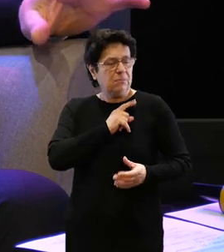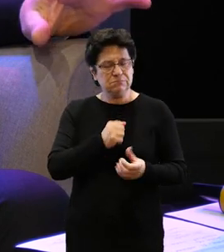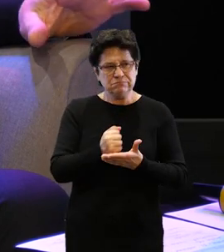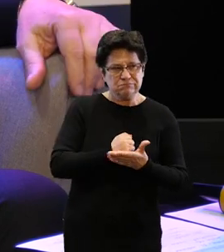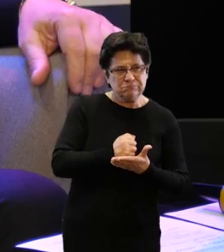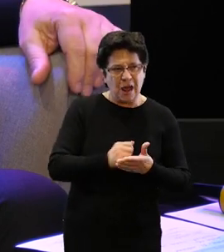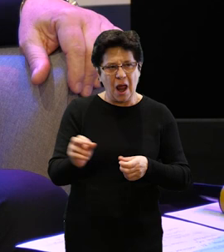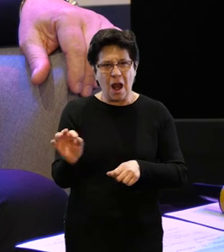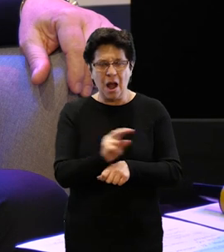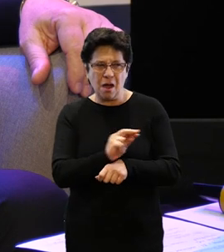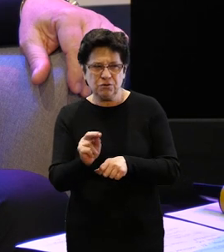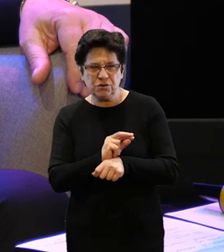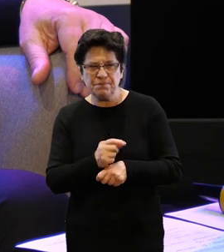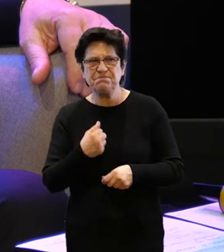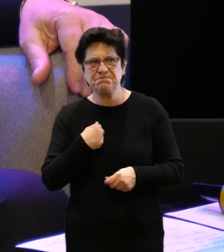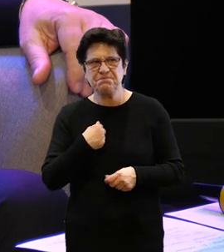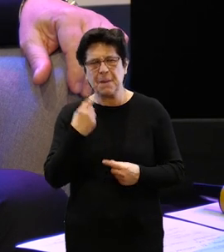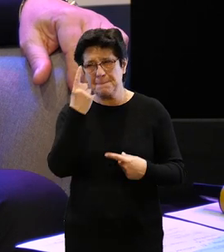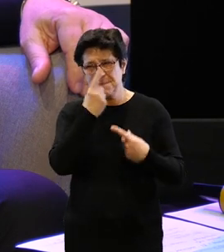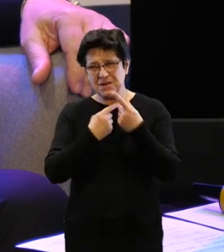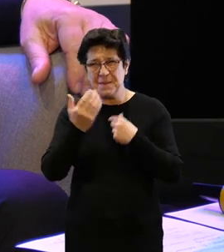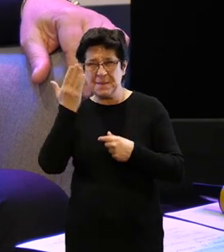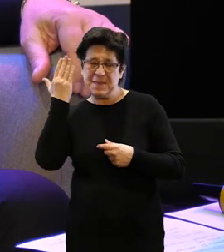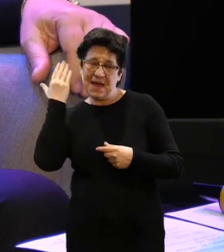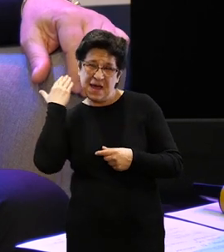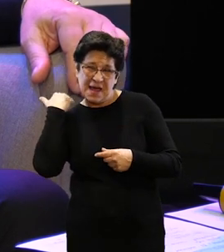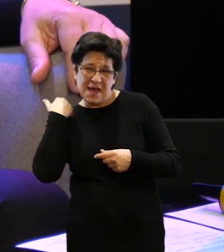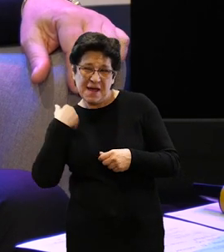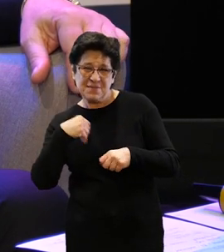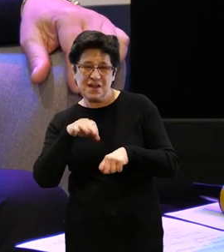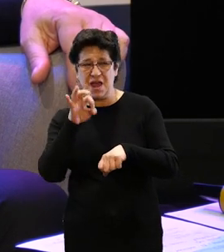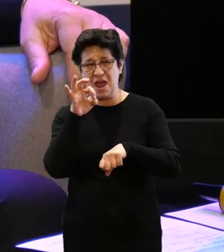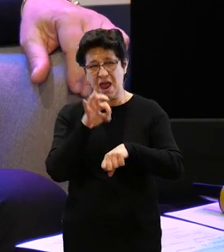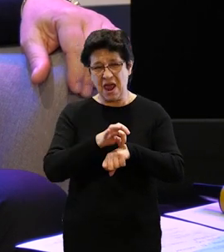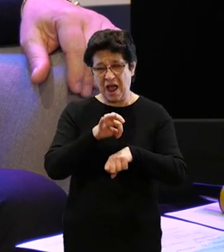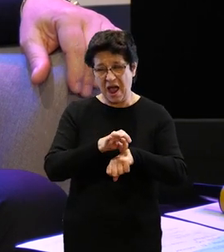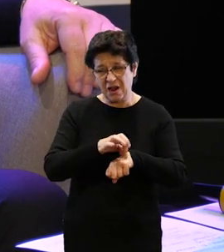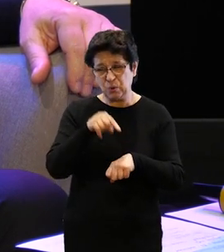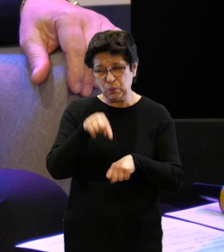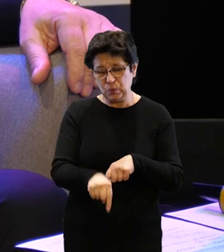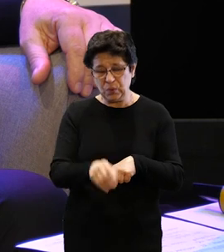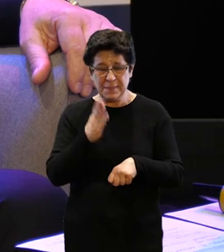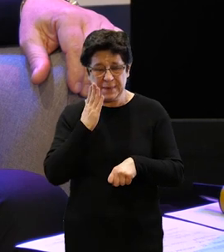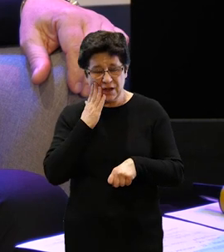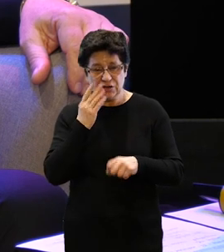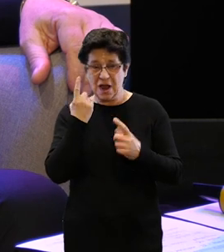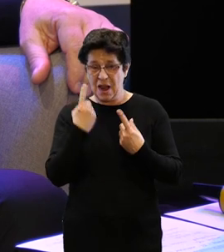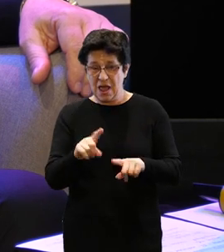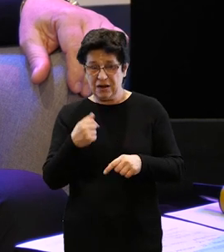dawnego Leszna Myślę że właśnie takie no trudno powiedzieć że anegdoty Ale w każdym razie te